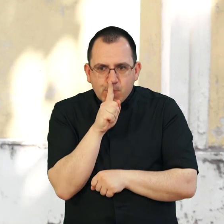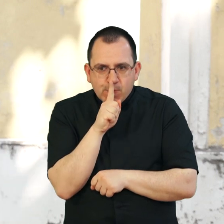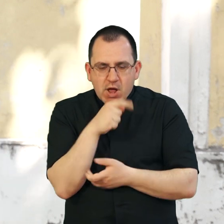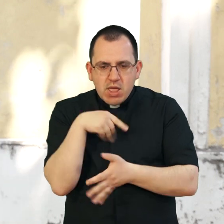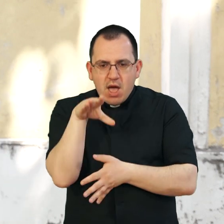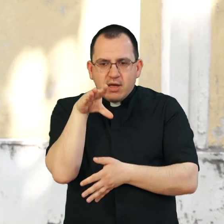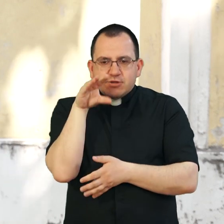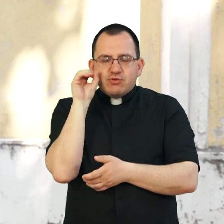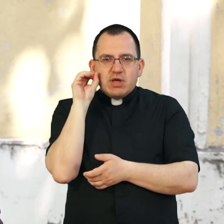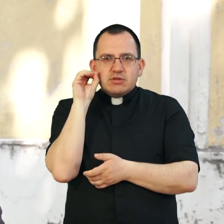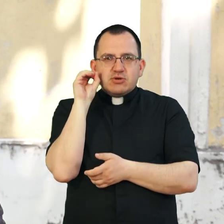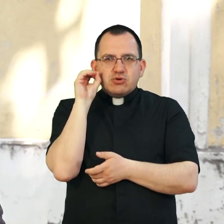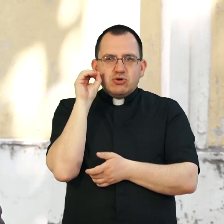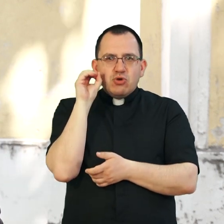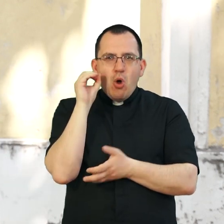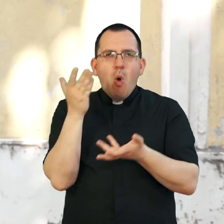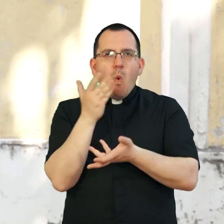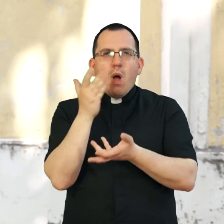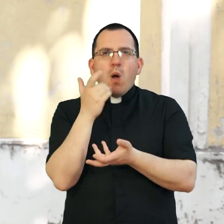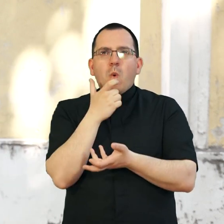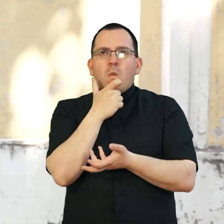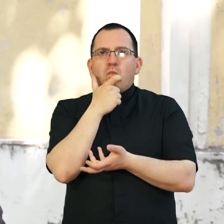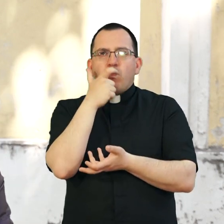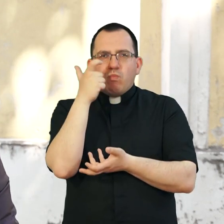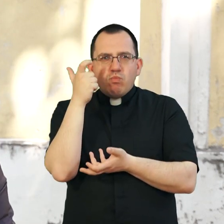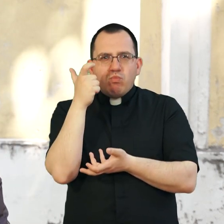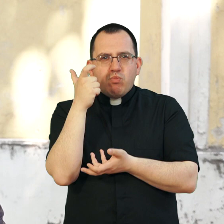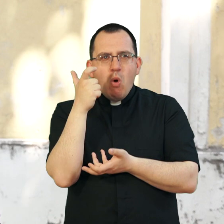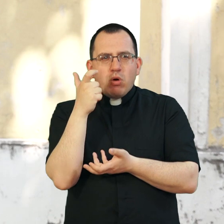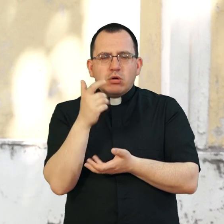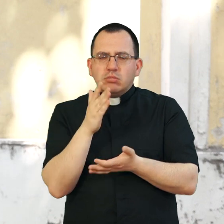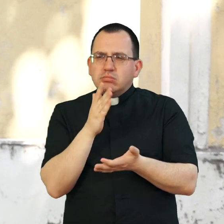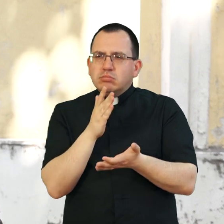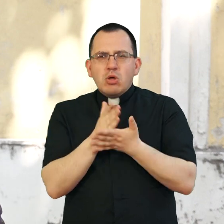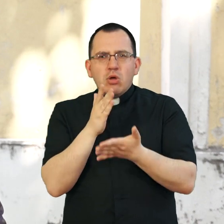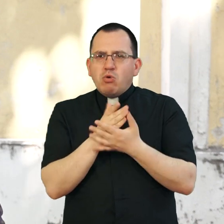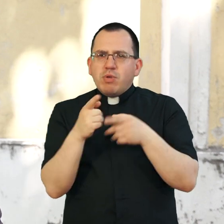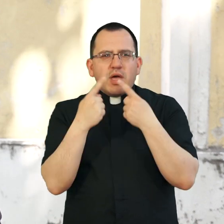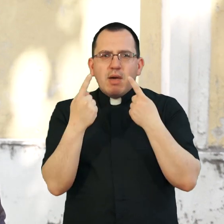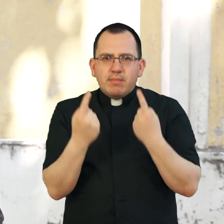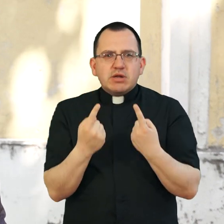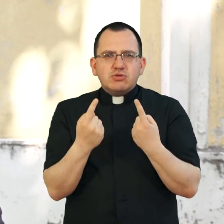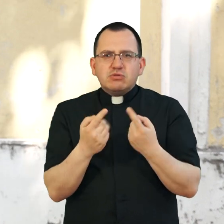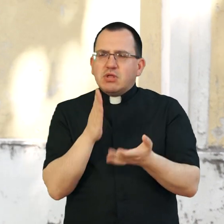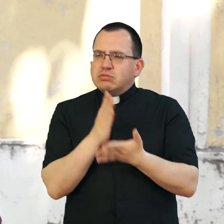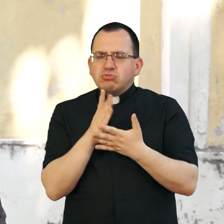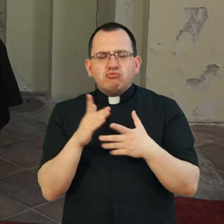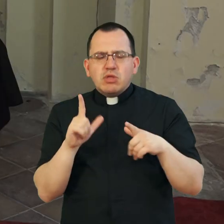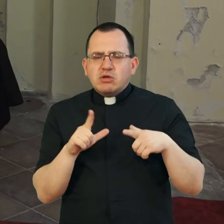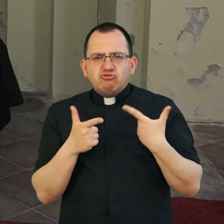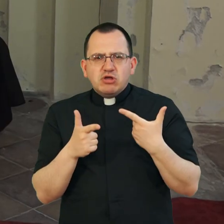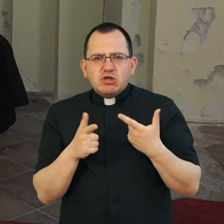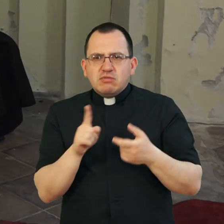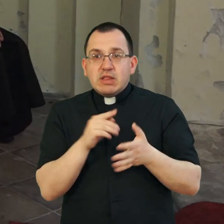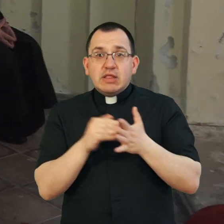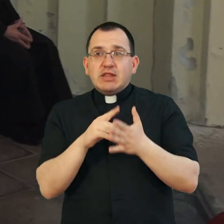shvatio kako Bog djeluje u svim okolnostima, kako je Bog u svim okolnostima živ. Ne moramo ići nužno,